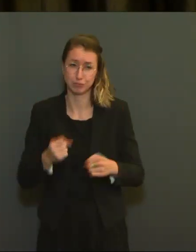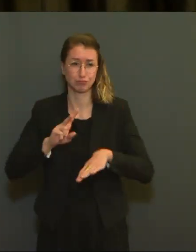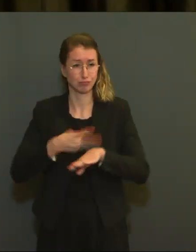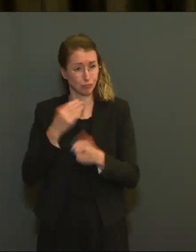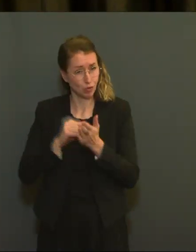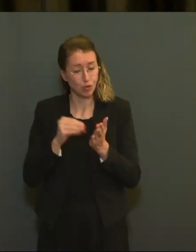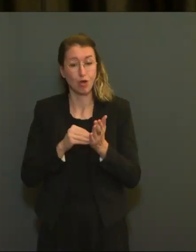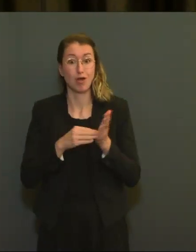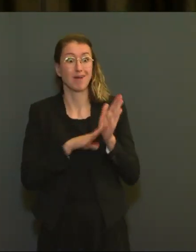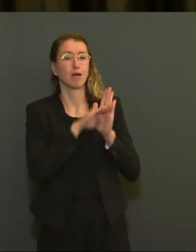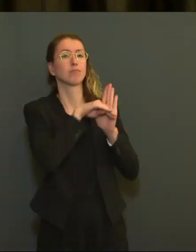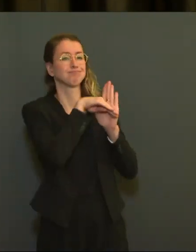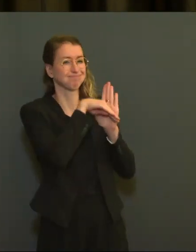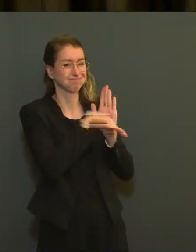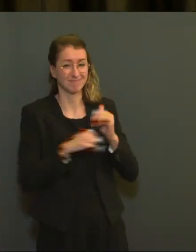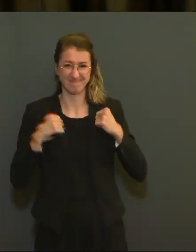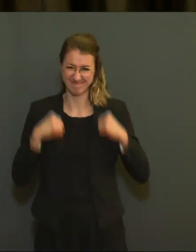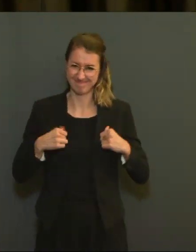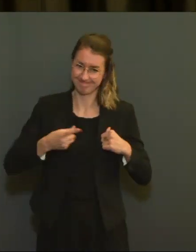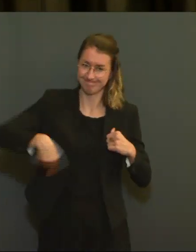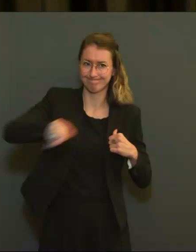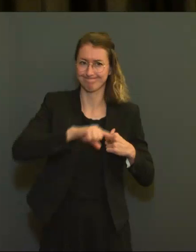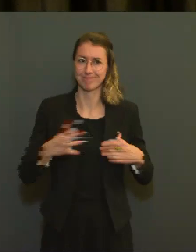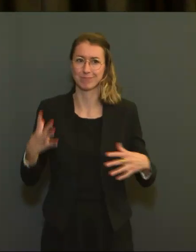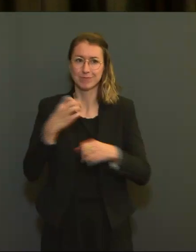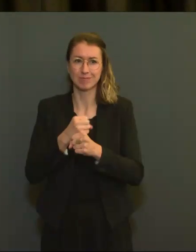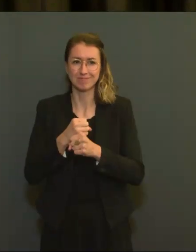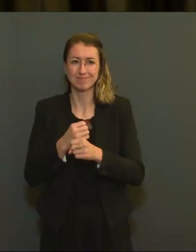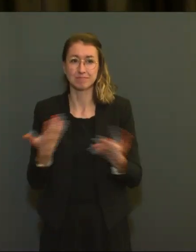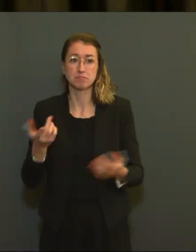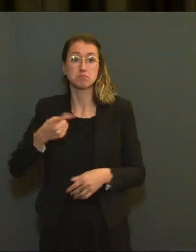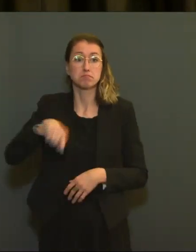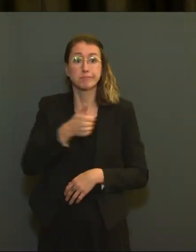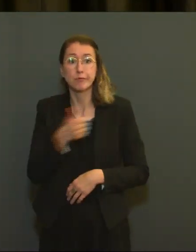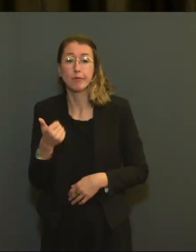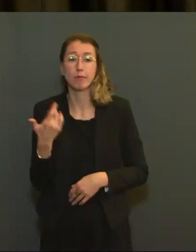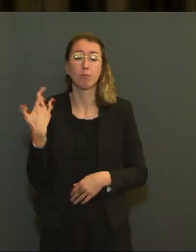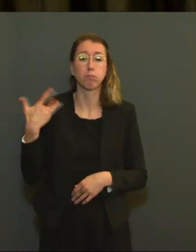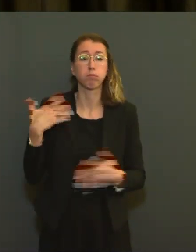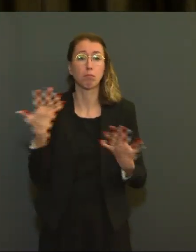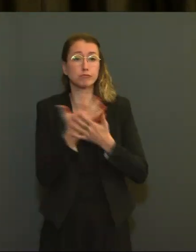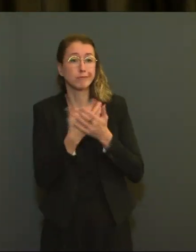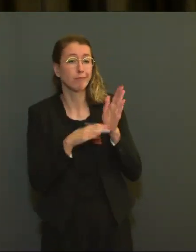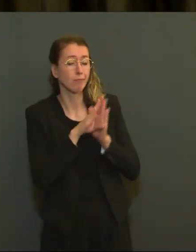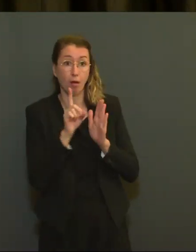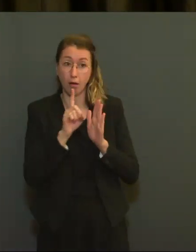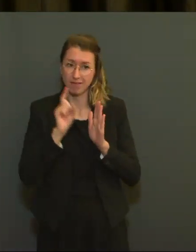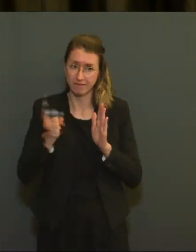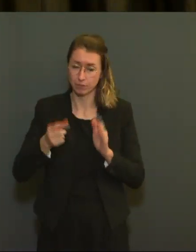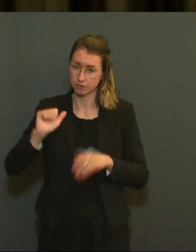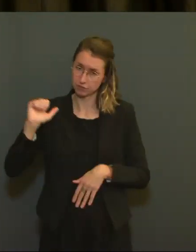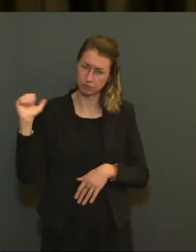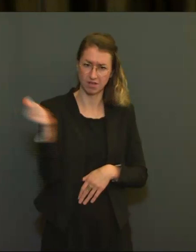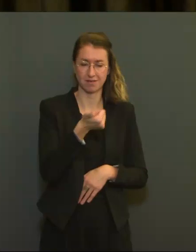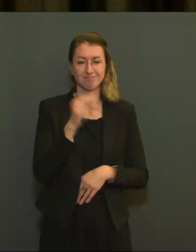devons pas rester les bras croisés et observer l'évolution de ces chiffres. Nous pouvons tous agir à notre échelle pour arrêter l'effet domino.